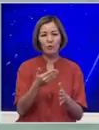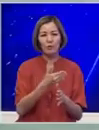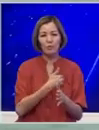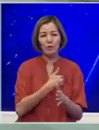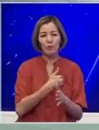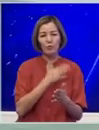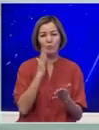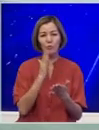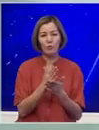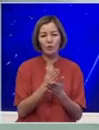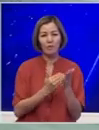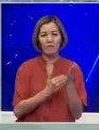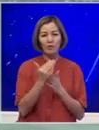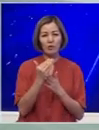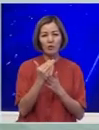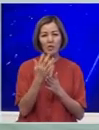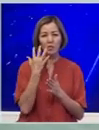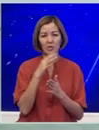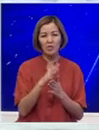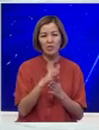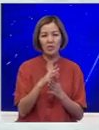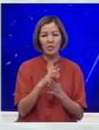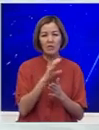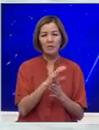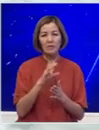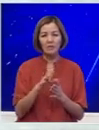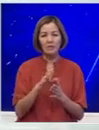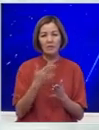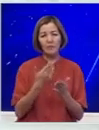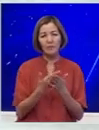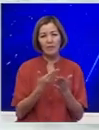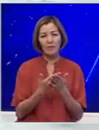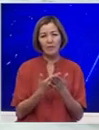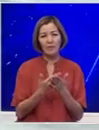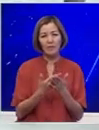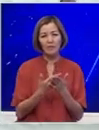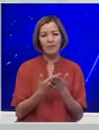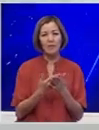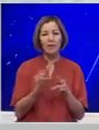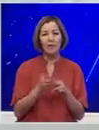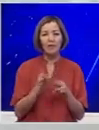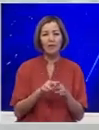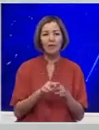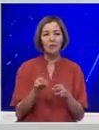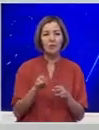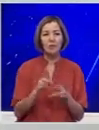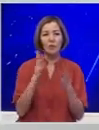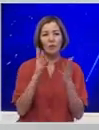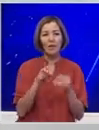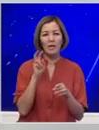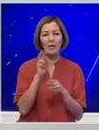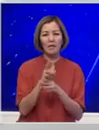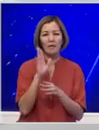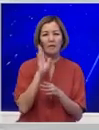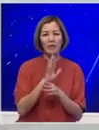фон прогнозируется выше нормы. Лишь в северных регионах он будет в пределах климатической нормы. А это значит, что количество отдыхающих на